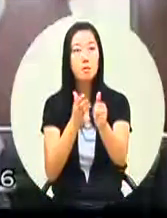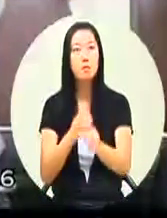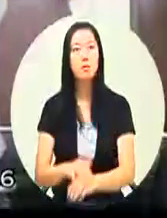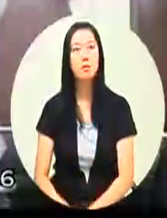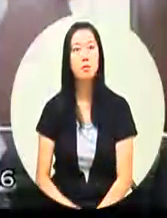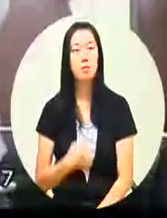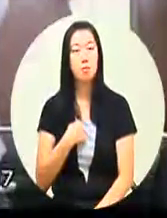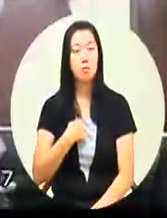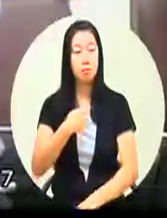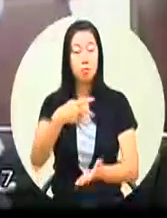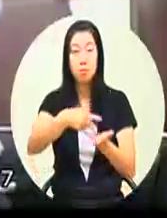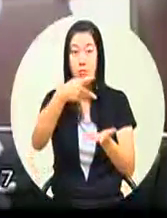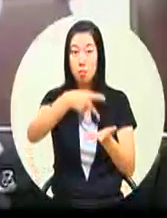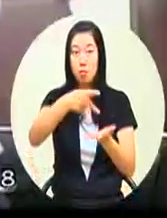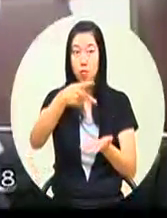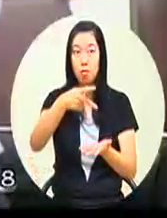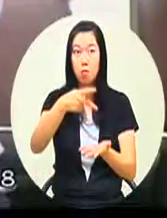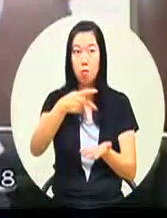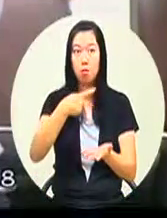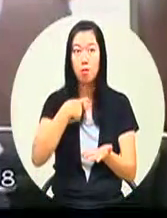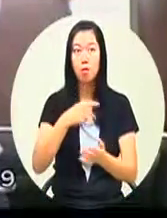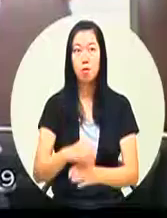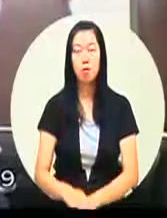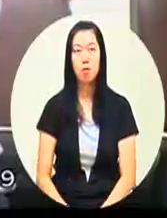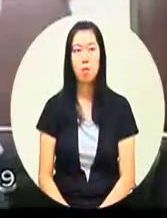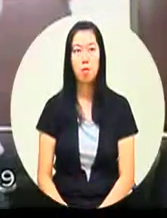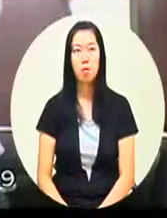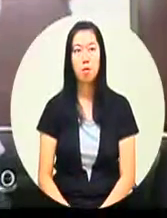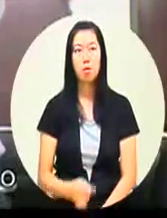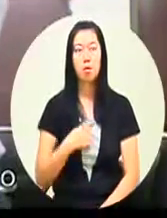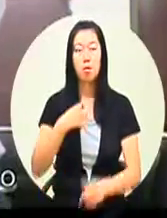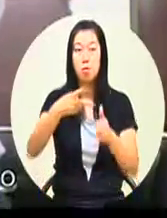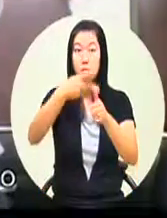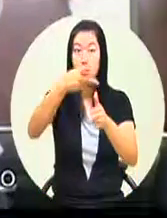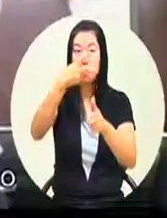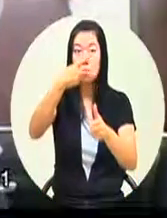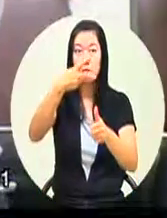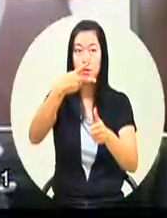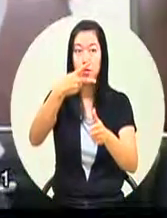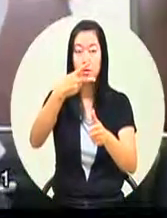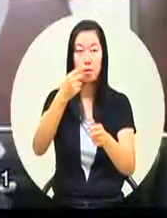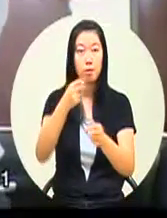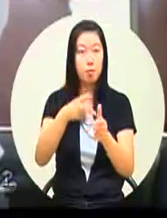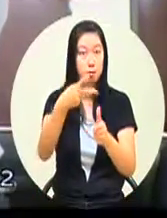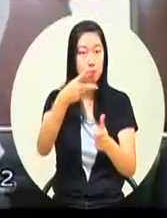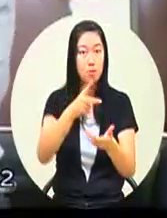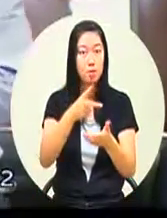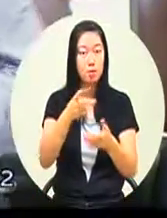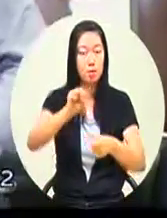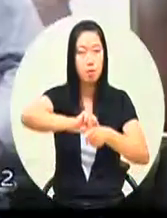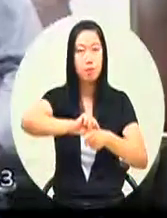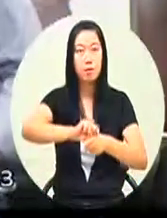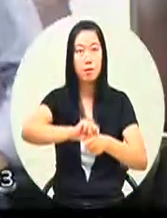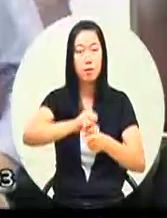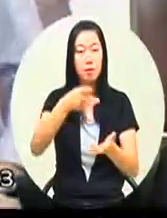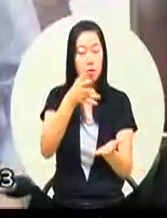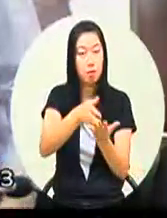第二届、这一届，我们十每个给三分钟啊啦哈，我做第二届十分钟就开见来。 好， 谢